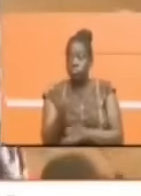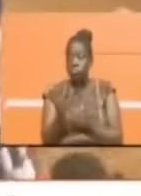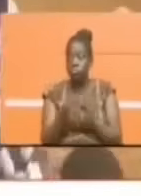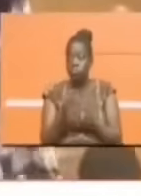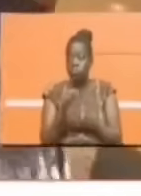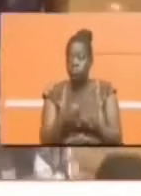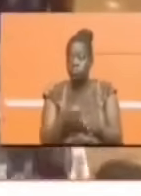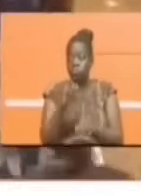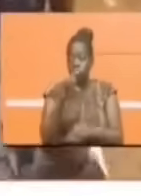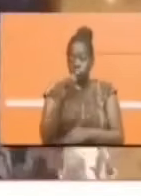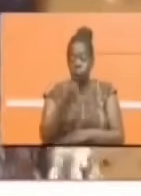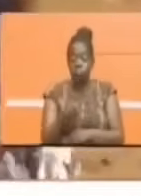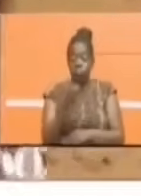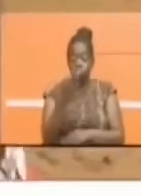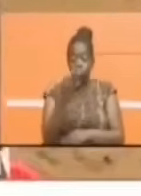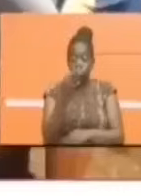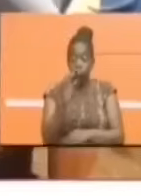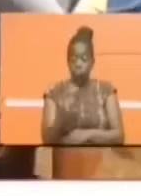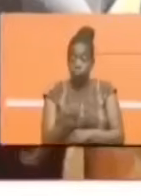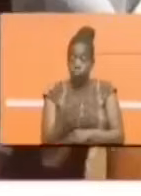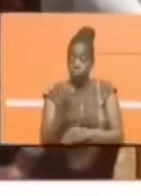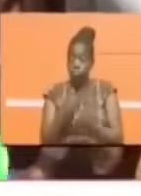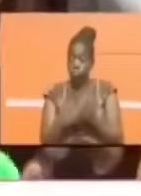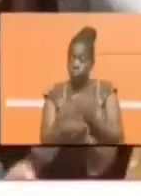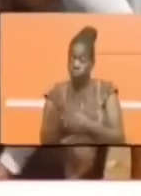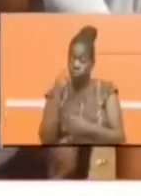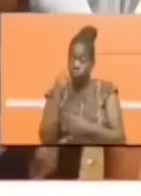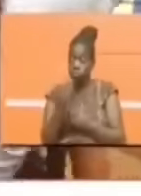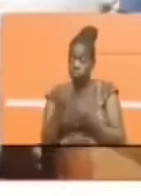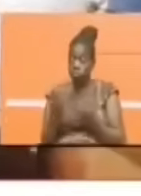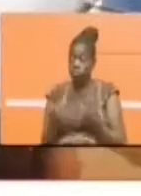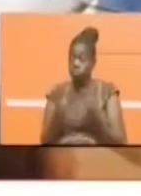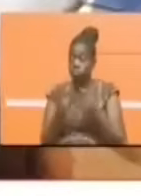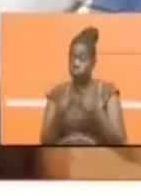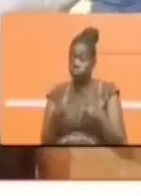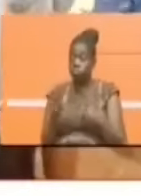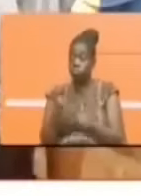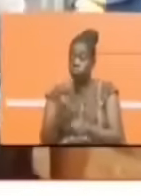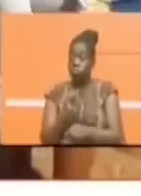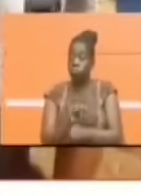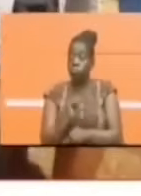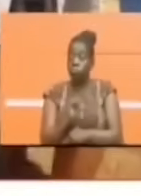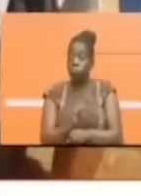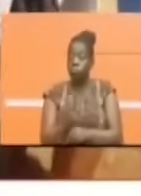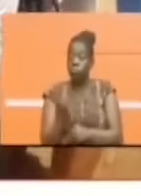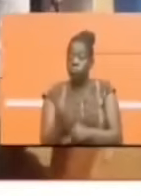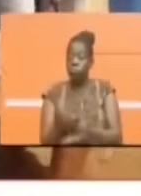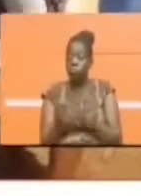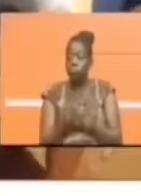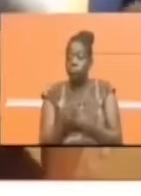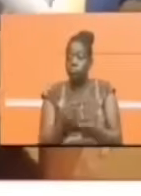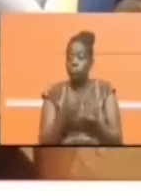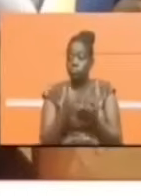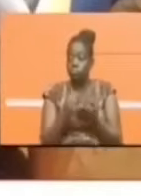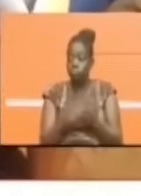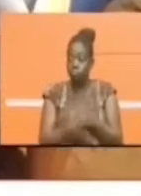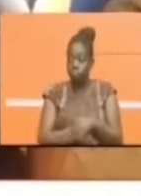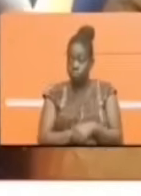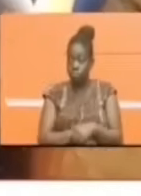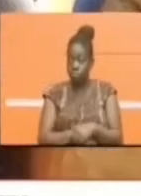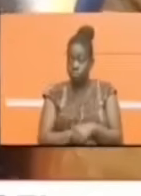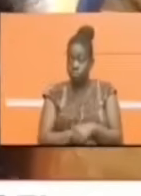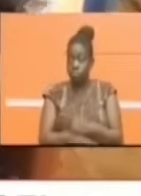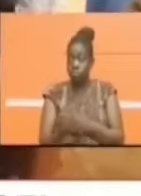ssaawa 3:45 ez'okumakya tusanze abaana be batandise dda okukakkalabya emirimu nga naye bw'abayambako.